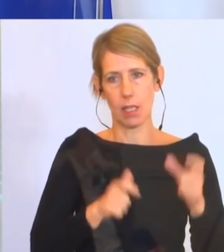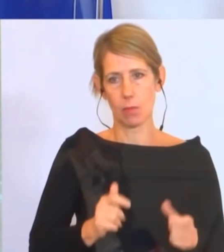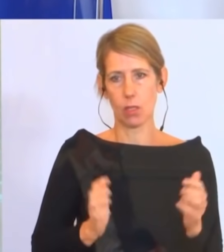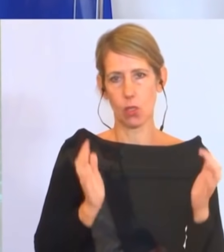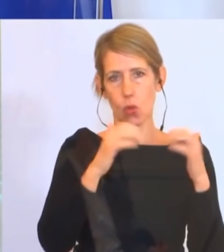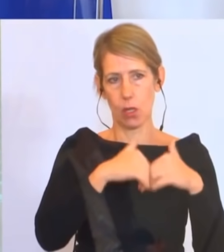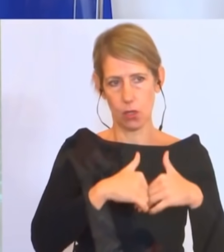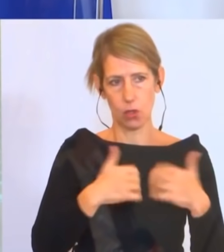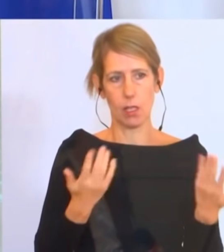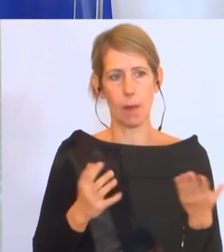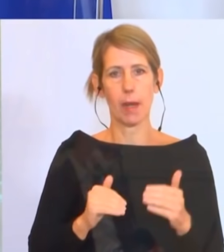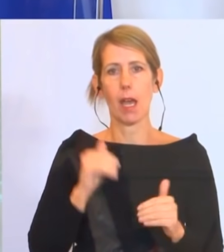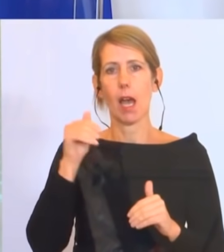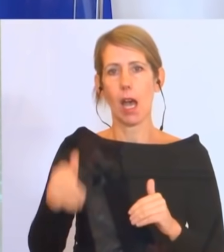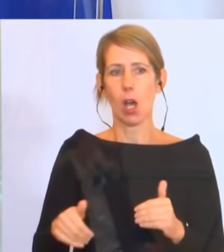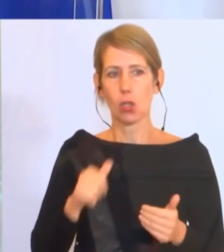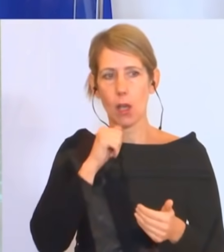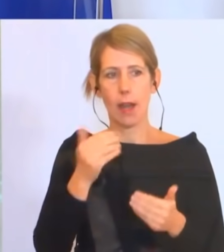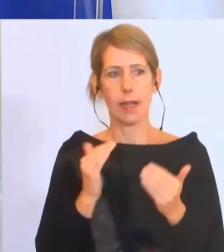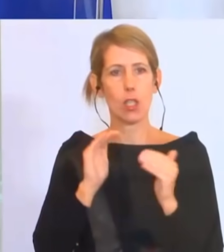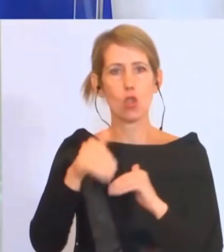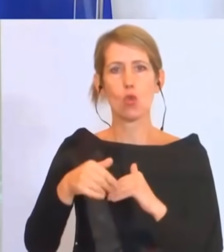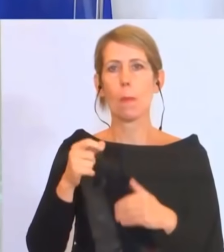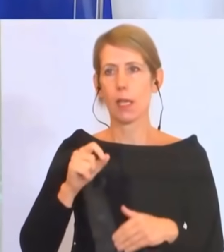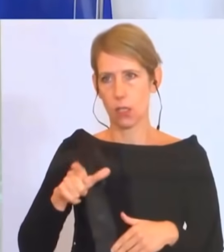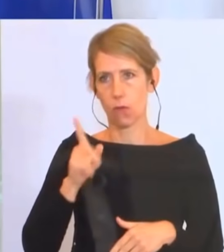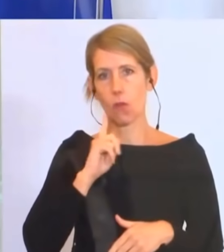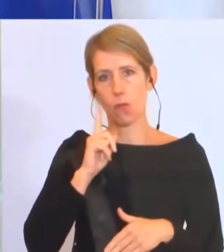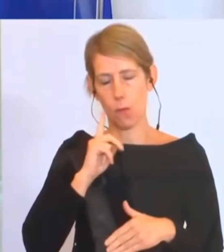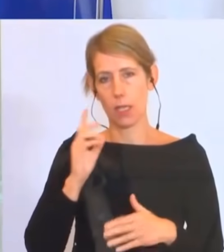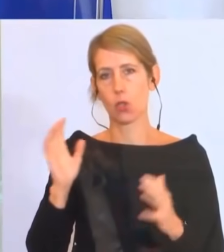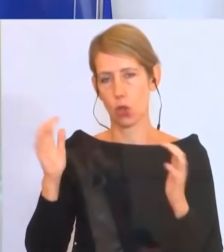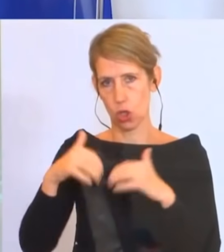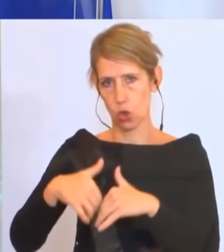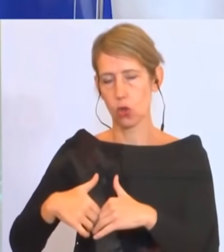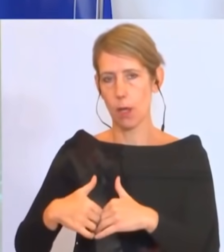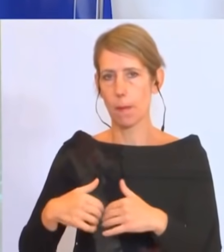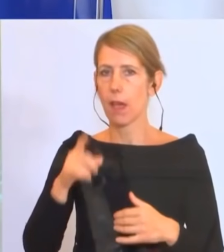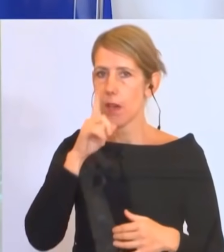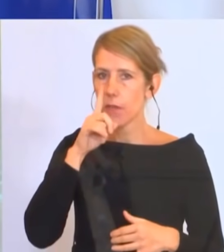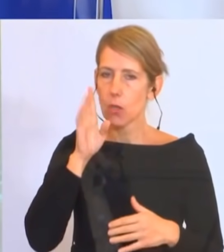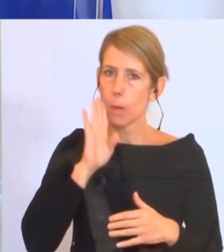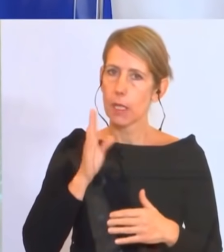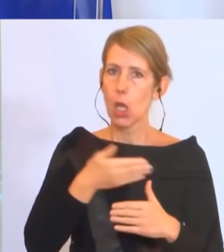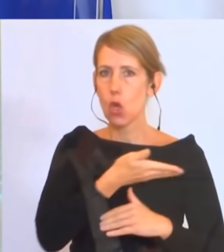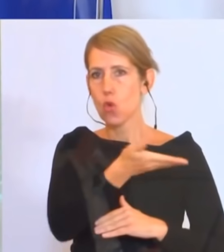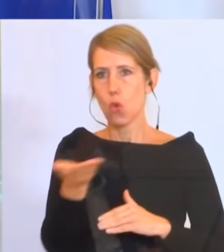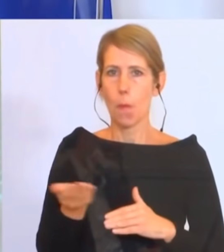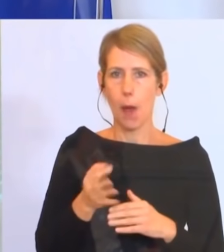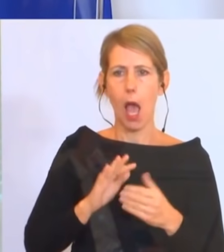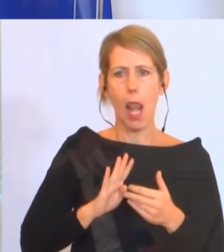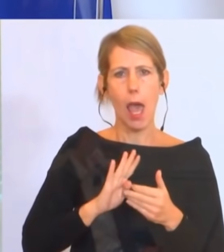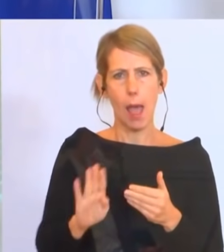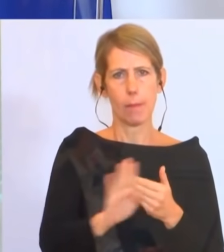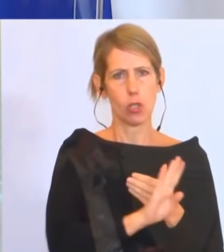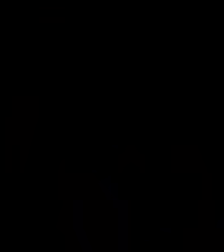mit nicht mehr 12 Personen. Versuchen Sie überall, wo es möglich ist, Abstand zu halten und tragen Sie eine Maske.